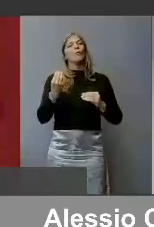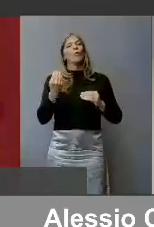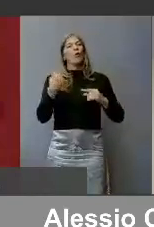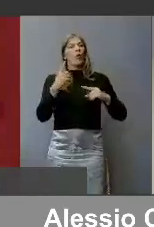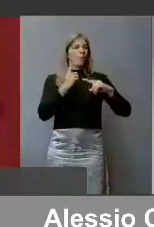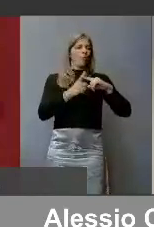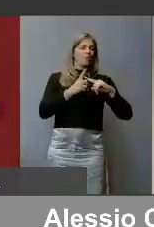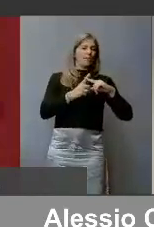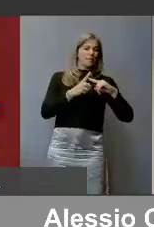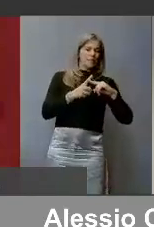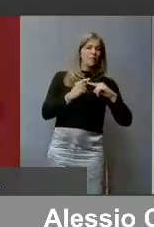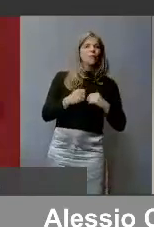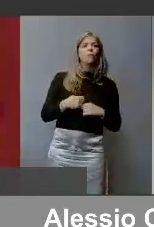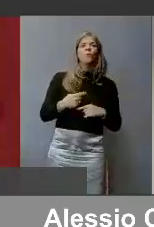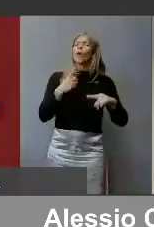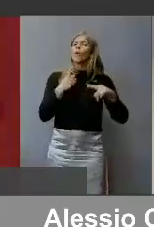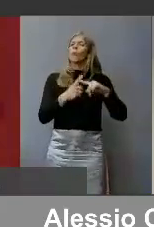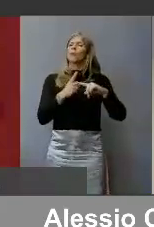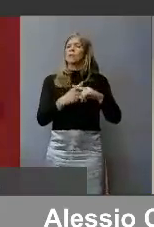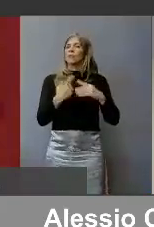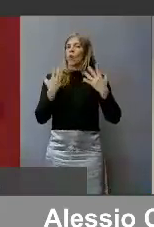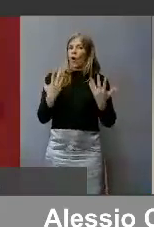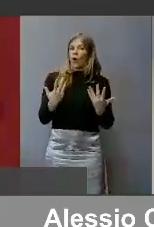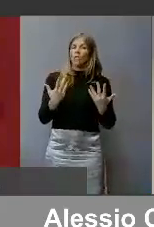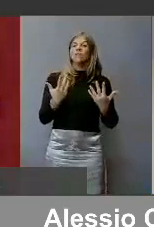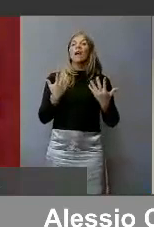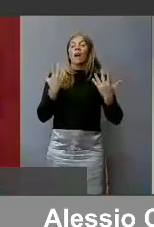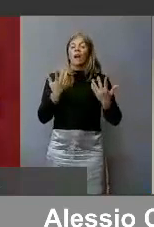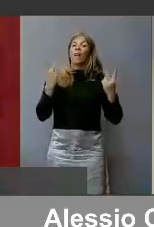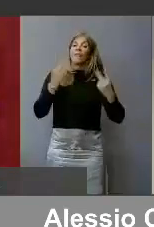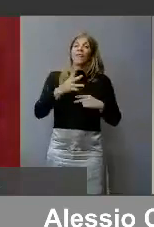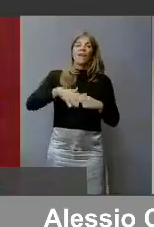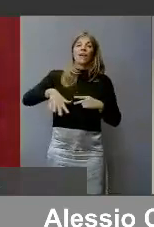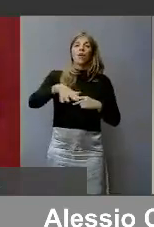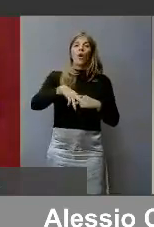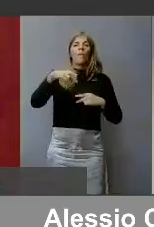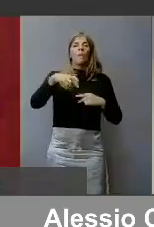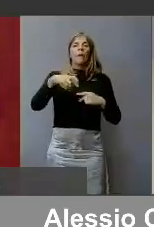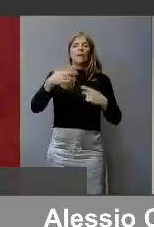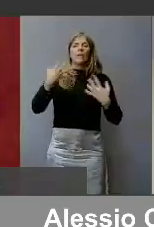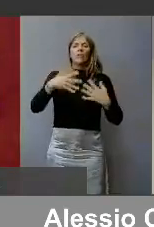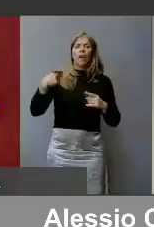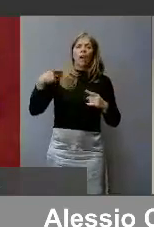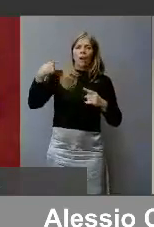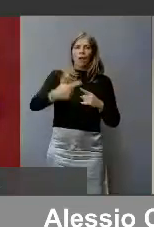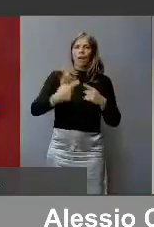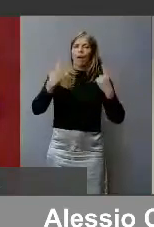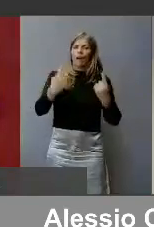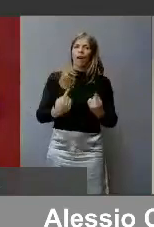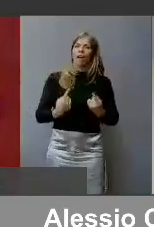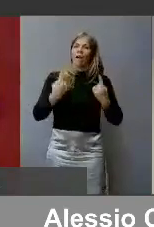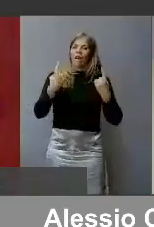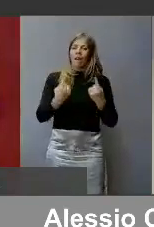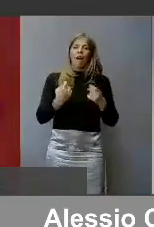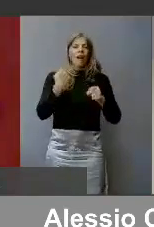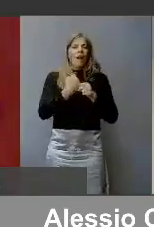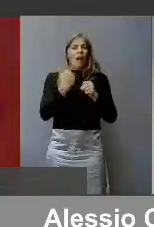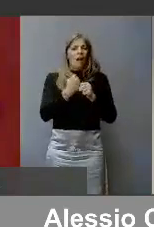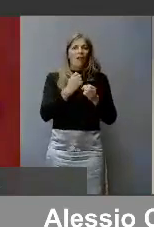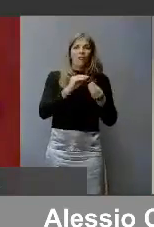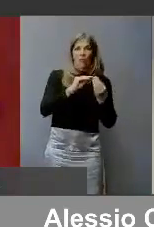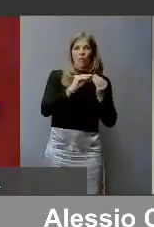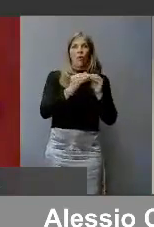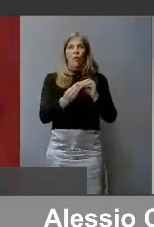lavori che che li attendeva veramente era tanto da tanto tempo dai lavori dureranno fino a dicembre 220